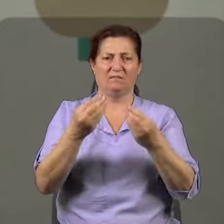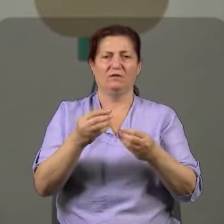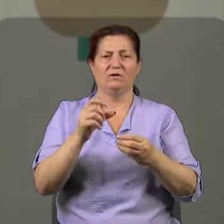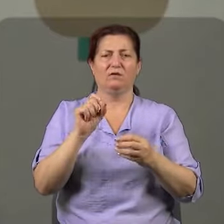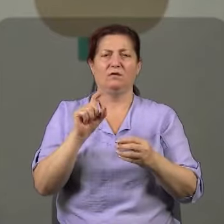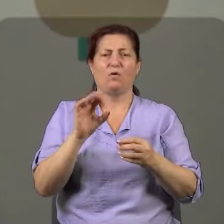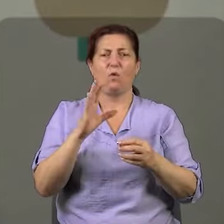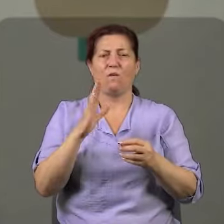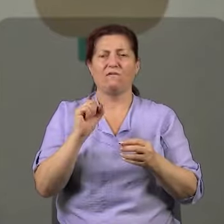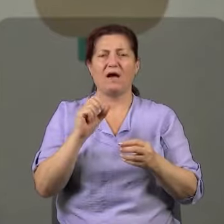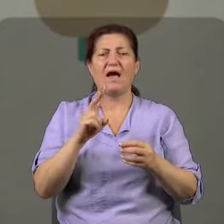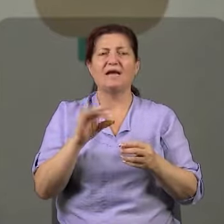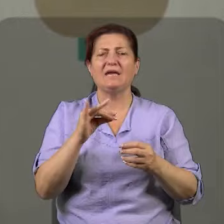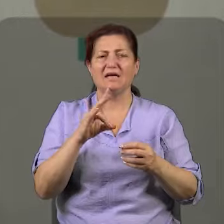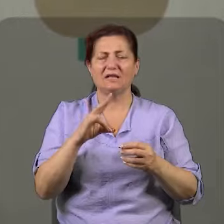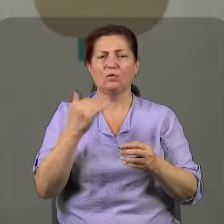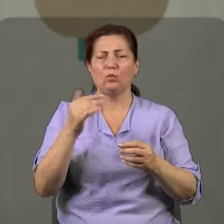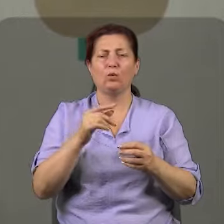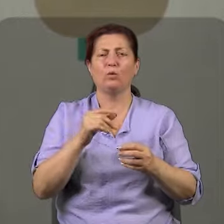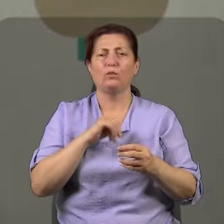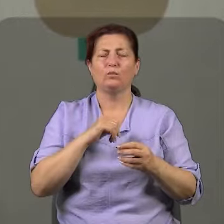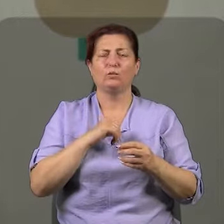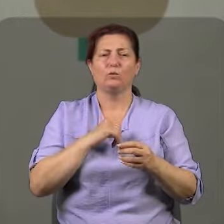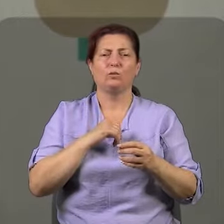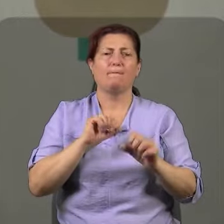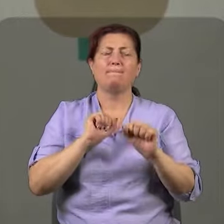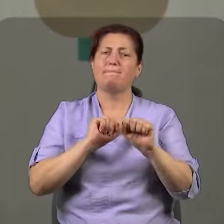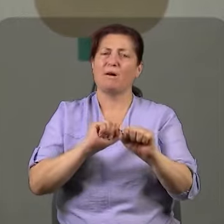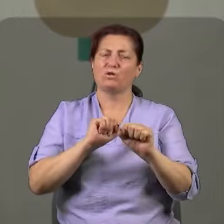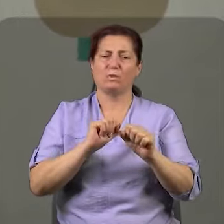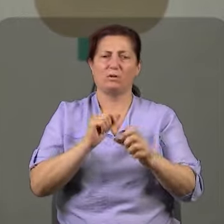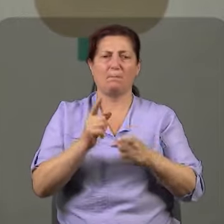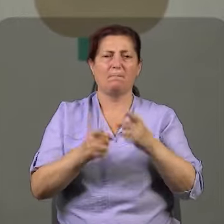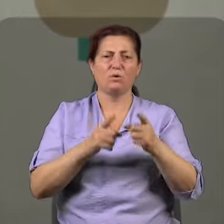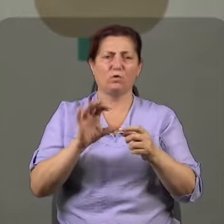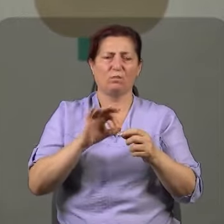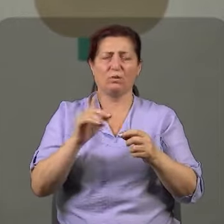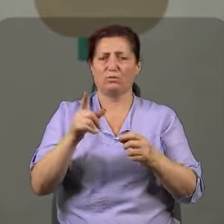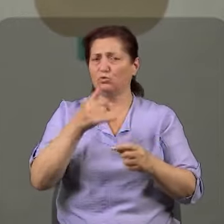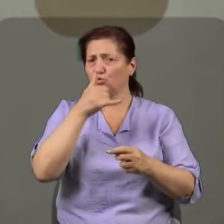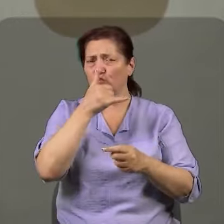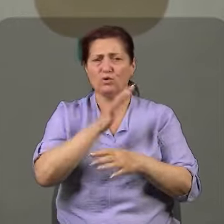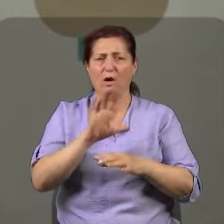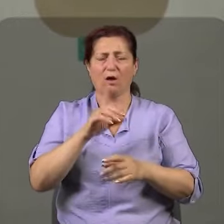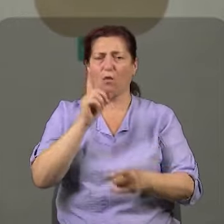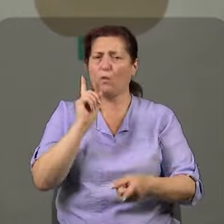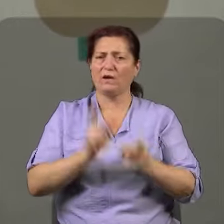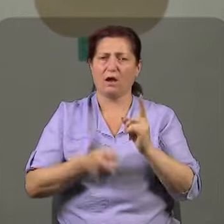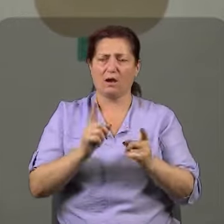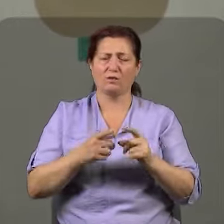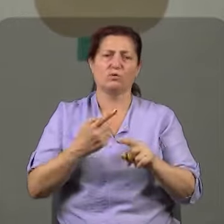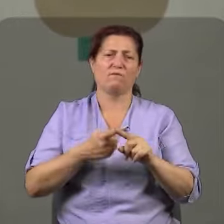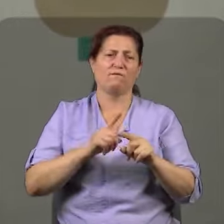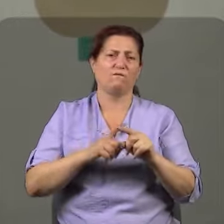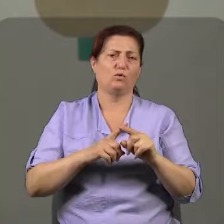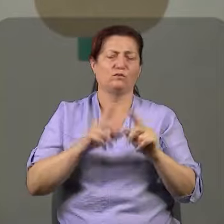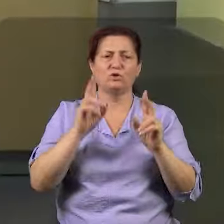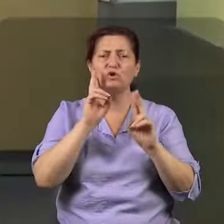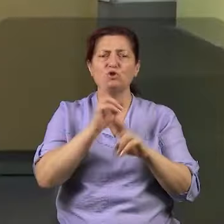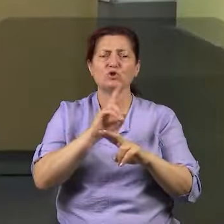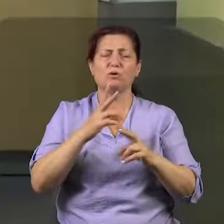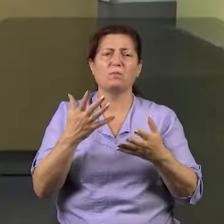պաշտպանական հետազոտությունի եւ մշակումների համար, նույնիսկ դա չեն կարողան իրականացնել, որտեվ, չգիտեմ, այնպես